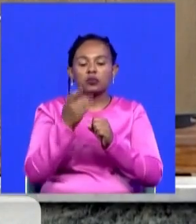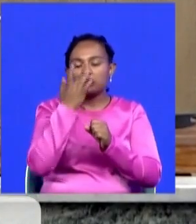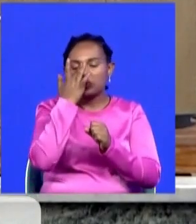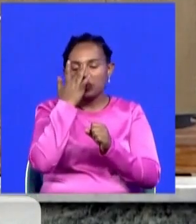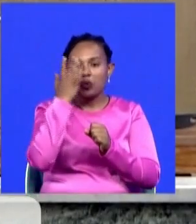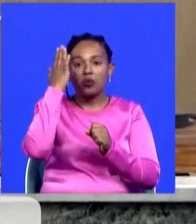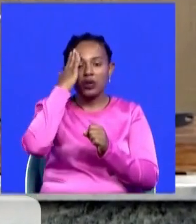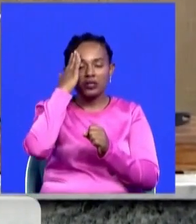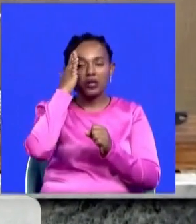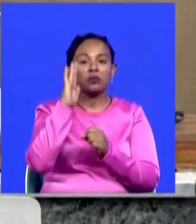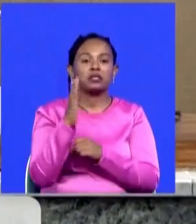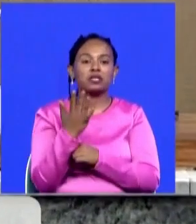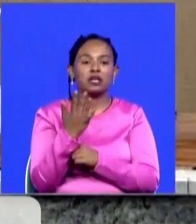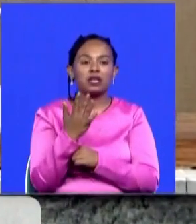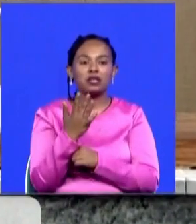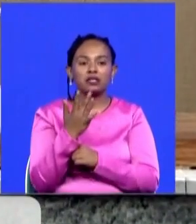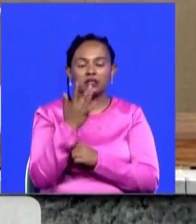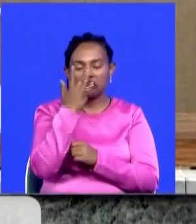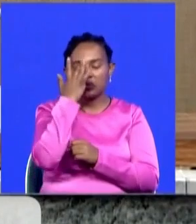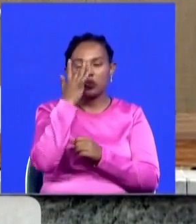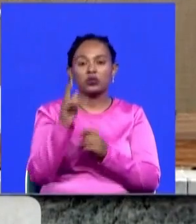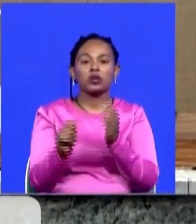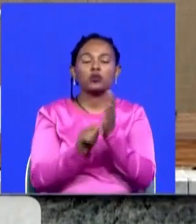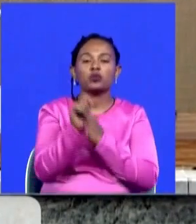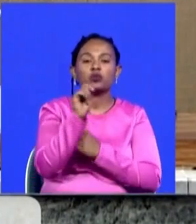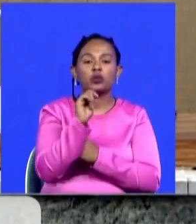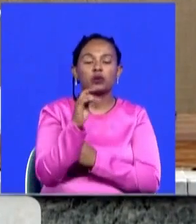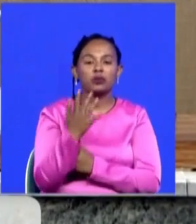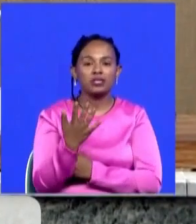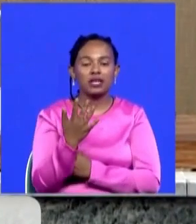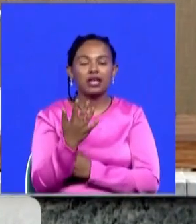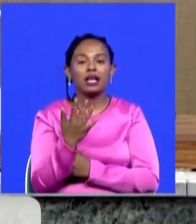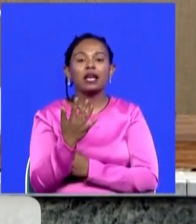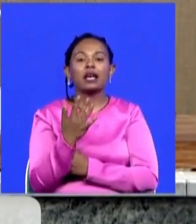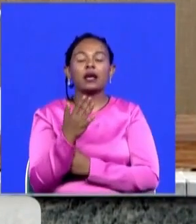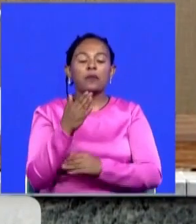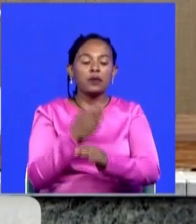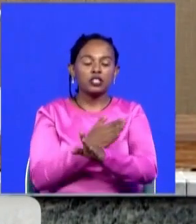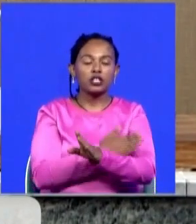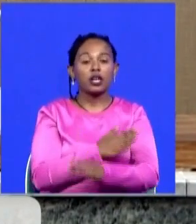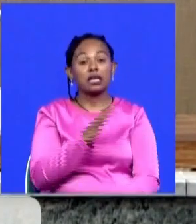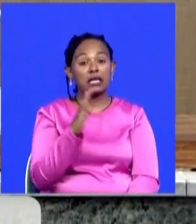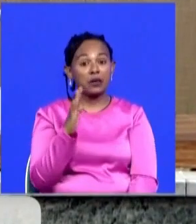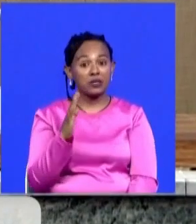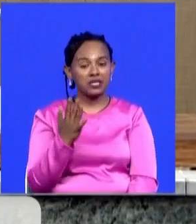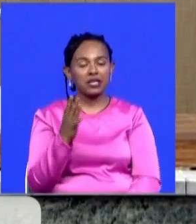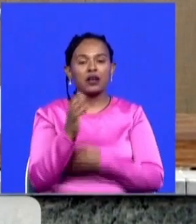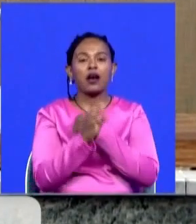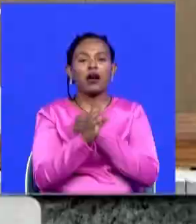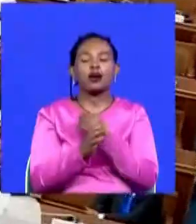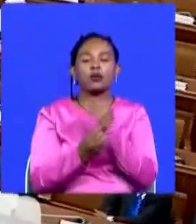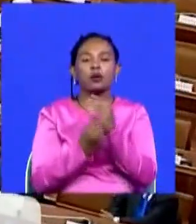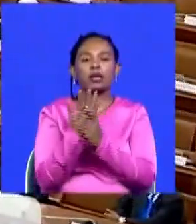እውቀት እየመሰለን፣ በለሆሳስ ቴክኖሎጂ እየመሰለን፣ በለሆሳስ መሻሻል እየመሰለን ሀገር በቀል